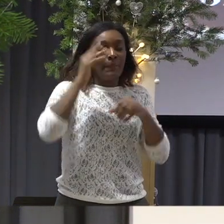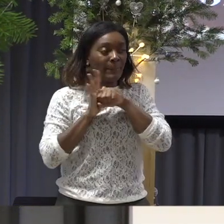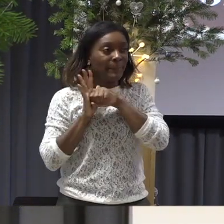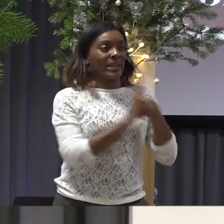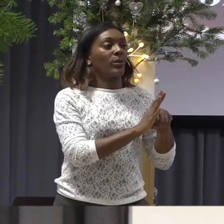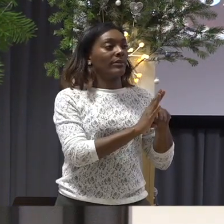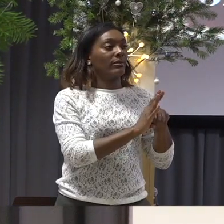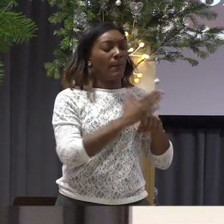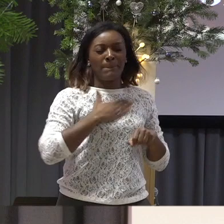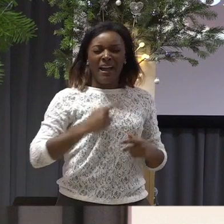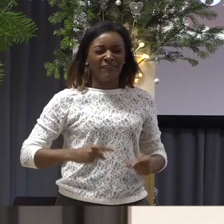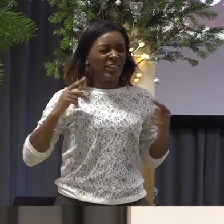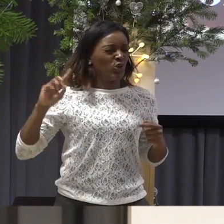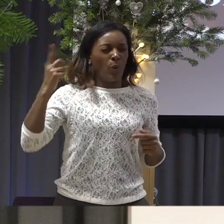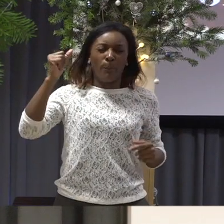comprendre, connaître Dieu.